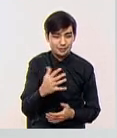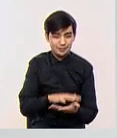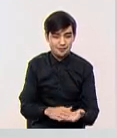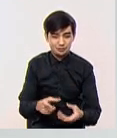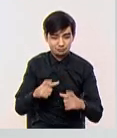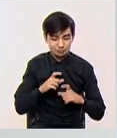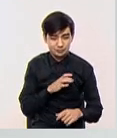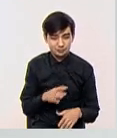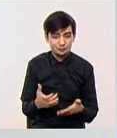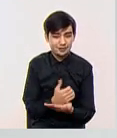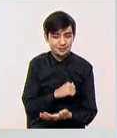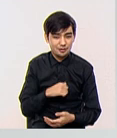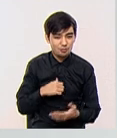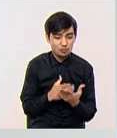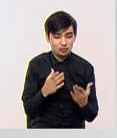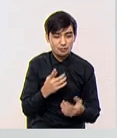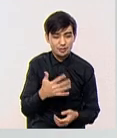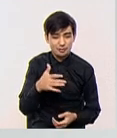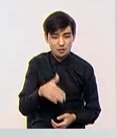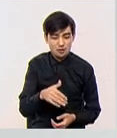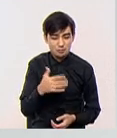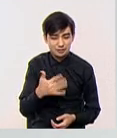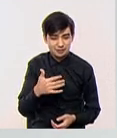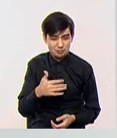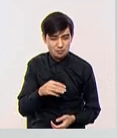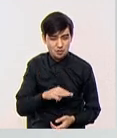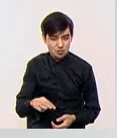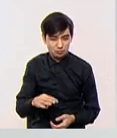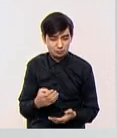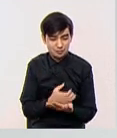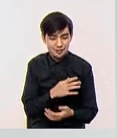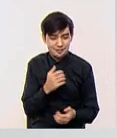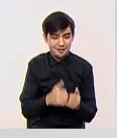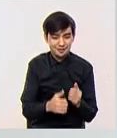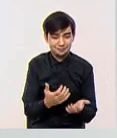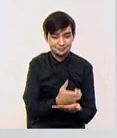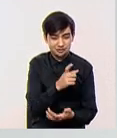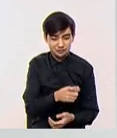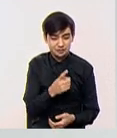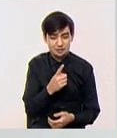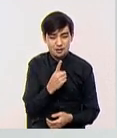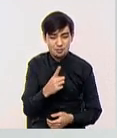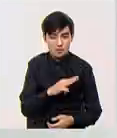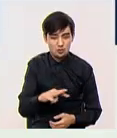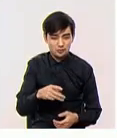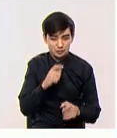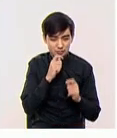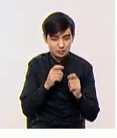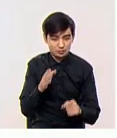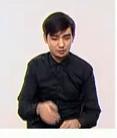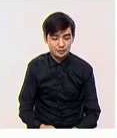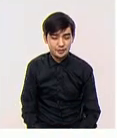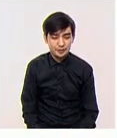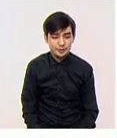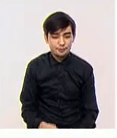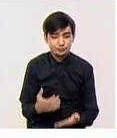түскен. Байқаудың жүлде қоры 50 миллион теңгені құрады. Әрбір жеңімпаз 1 миллион теңге көлемінде ақшалай сыйлық алады. Айта